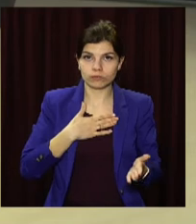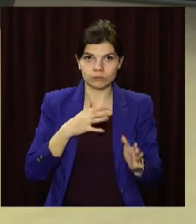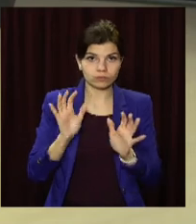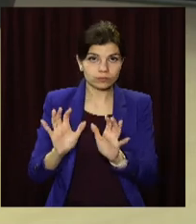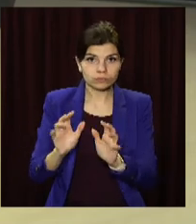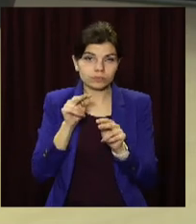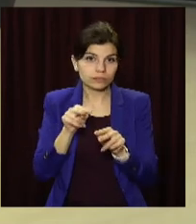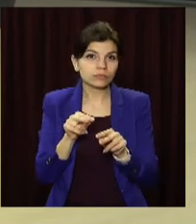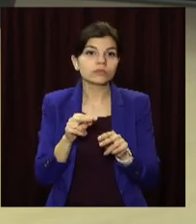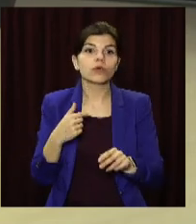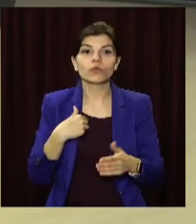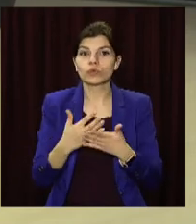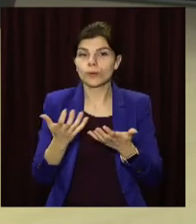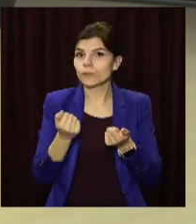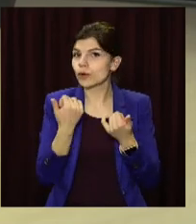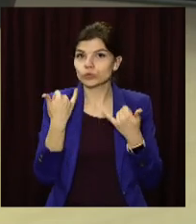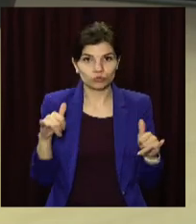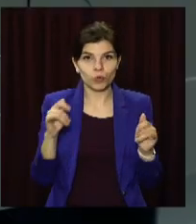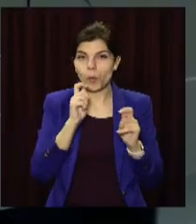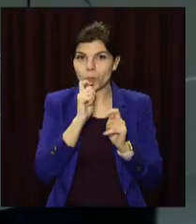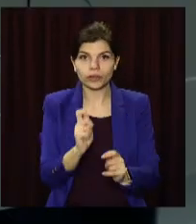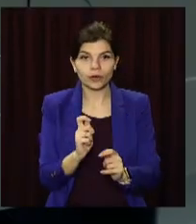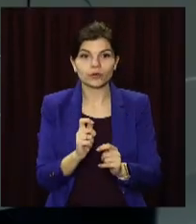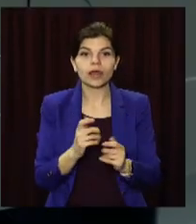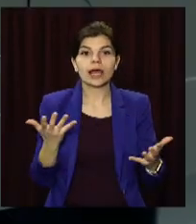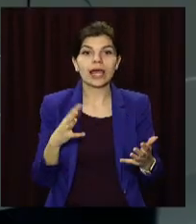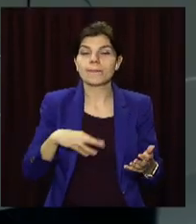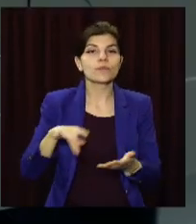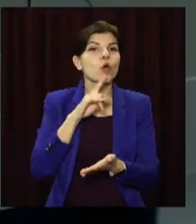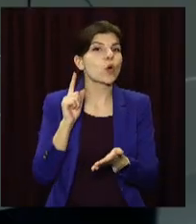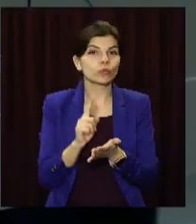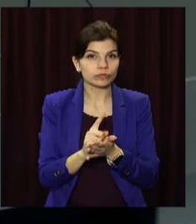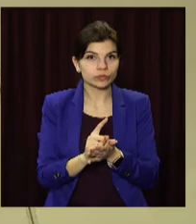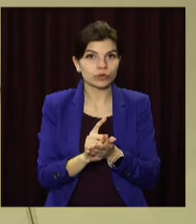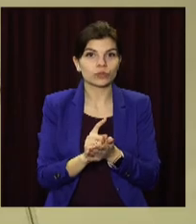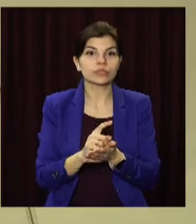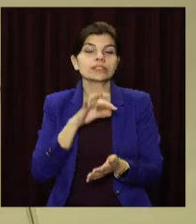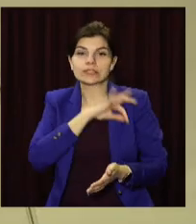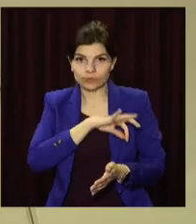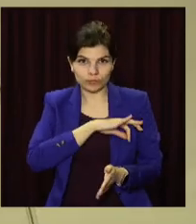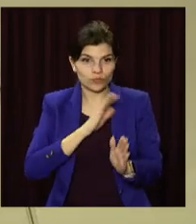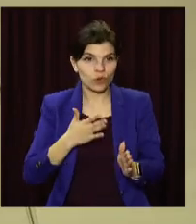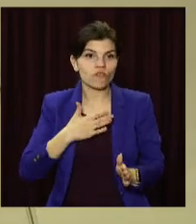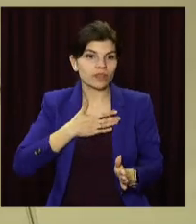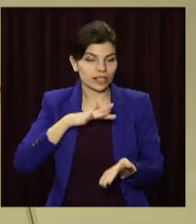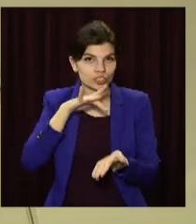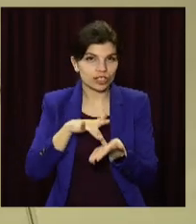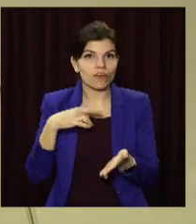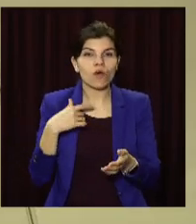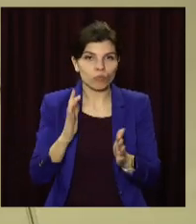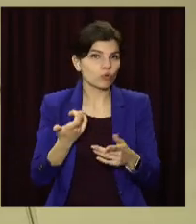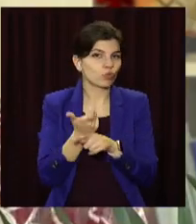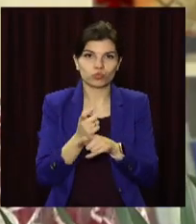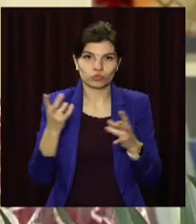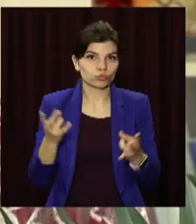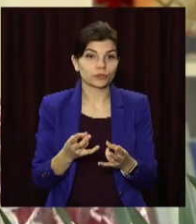обслуговуванні. Ми отримали чудові подарунки, які ми обов'язково застосуємо в нашому центрі, вони нам стануть у